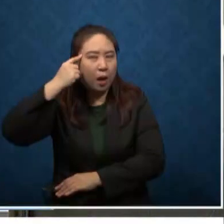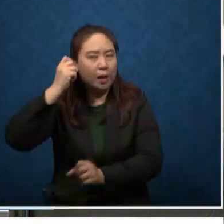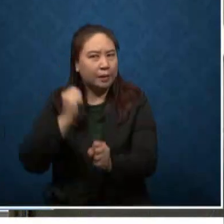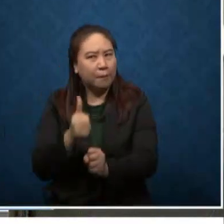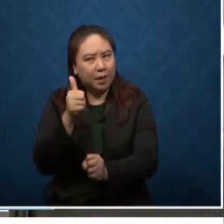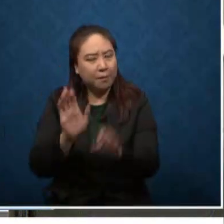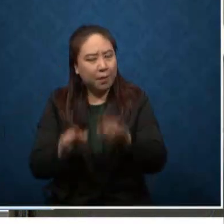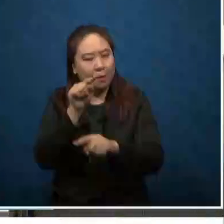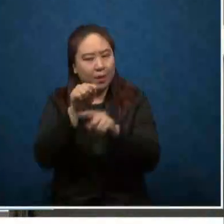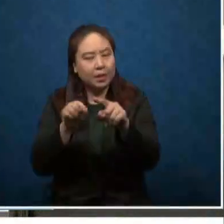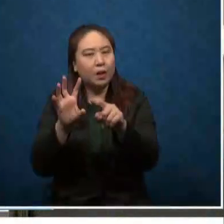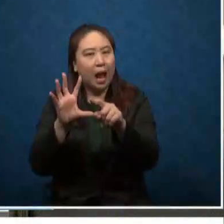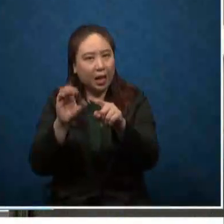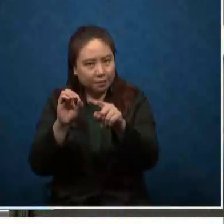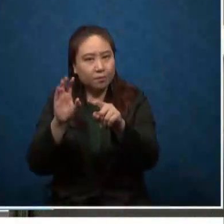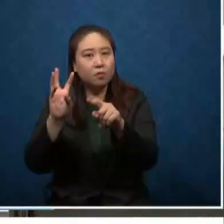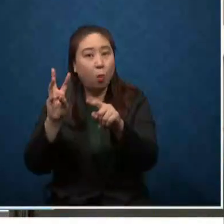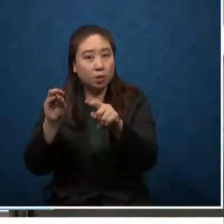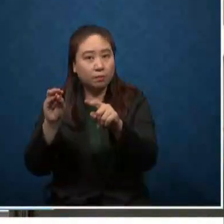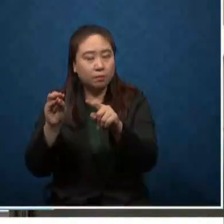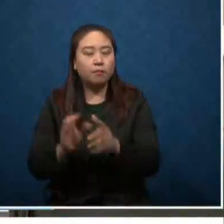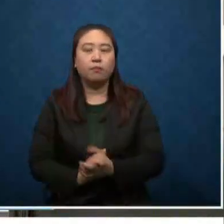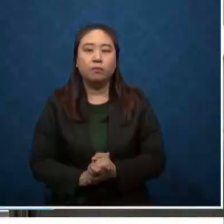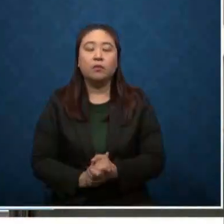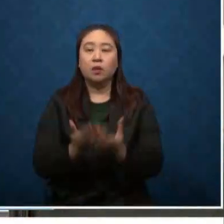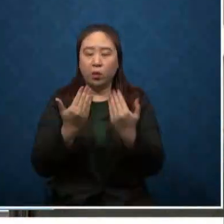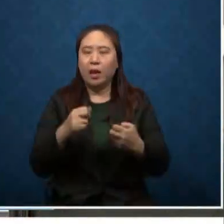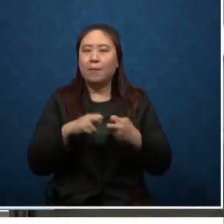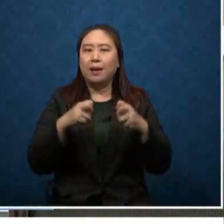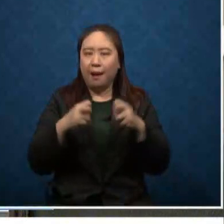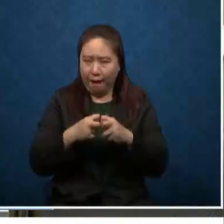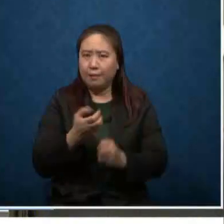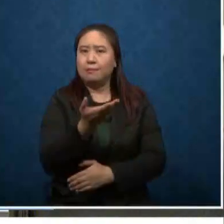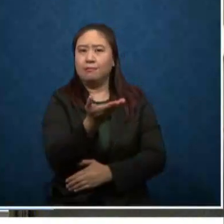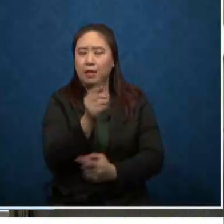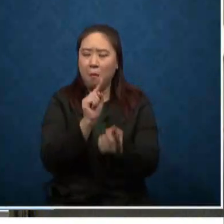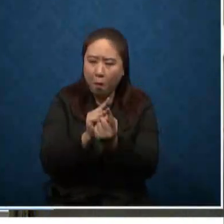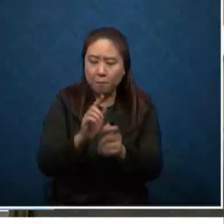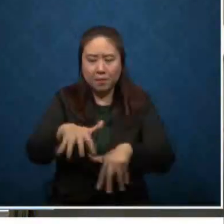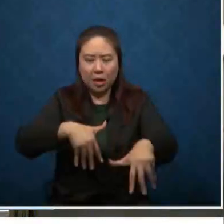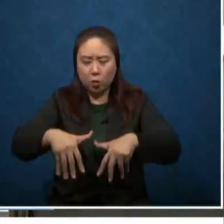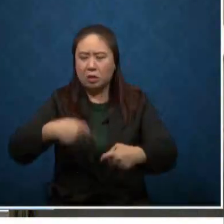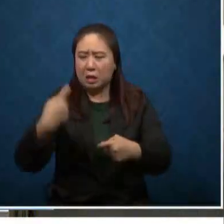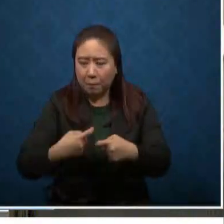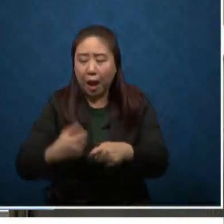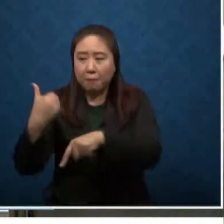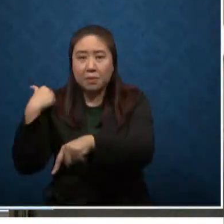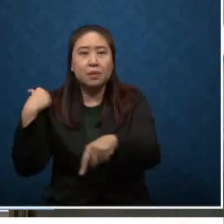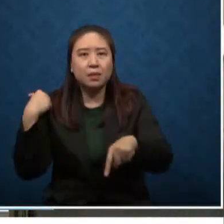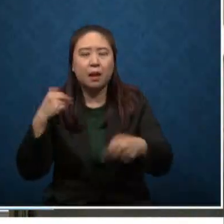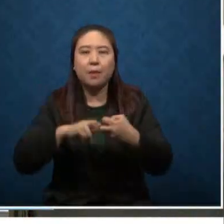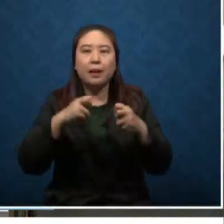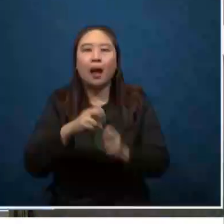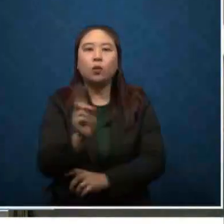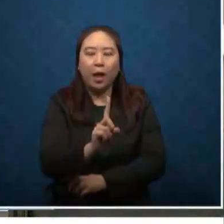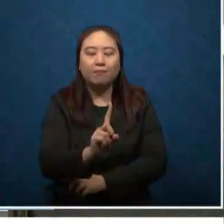50-60% นะครับนี่ประเด็นปัหาที่อาจาร์ไปเจอ หพน้ประชาชนใพึที่ยังรอบบากมันเกิดจเรอง